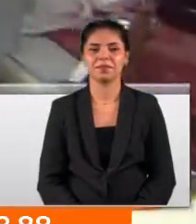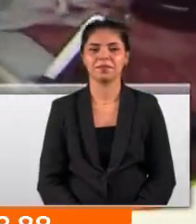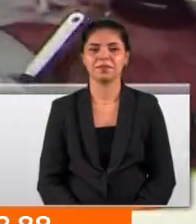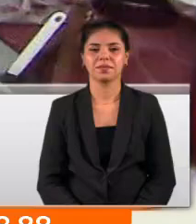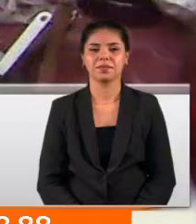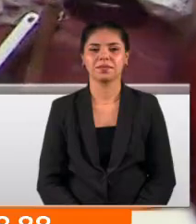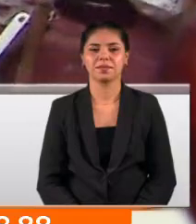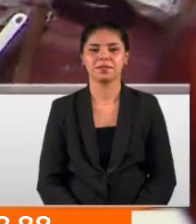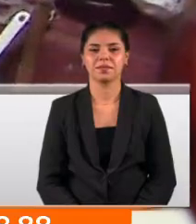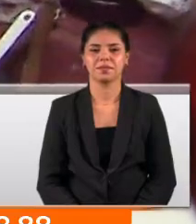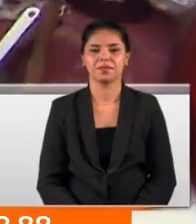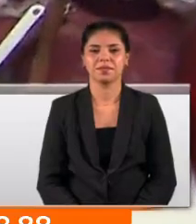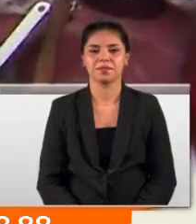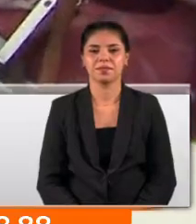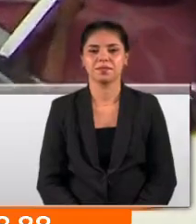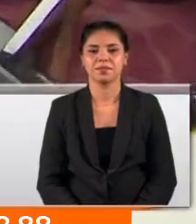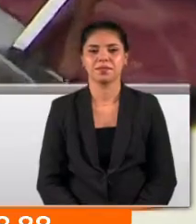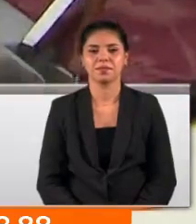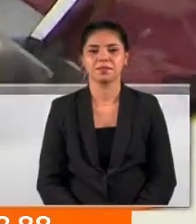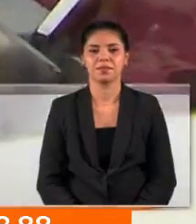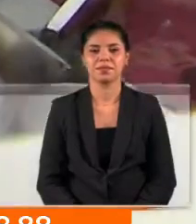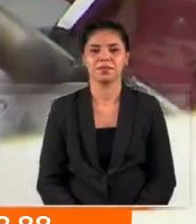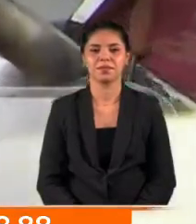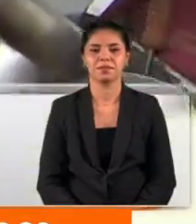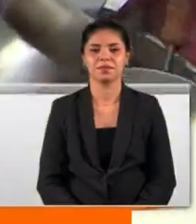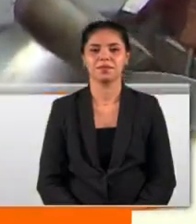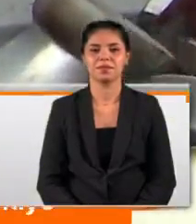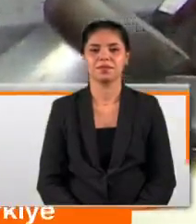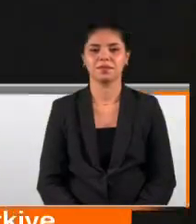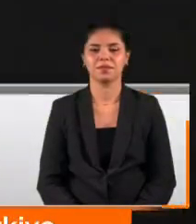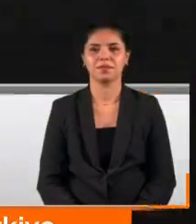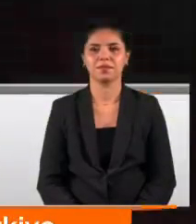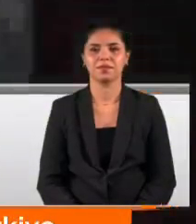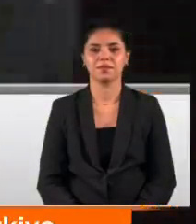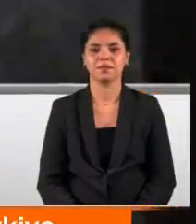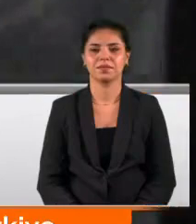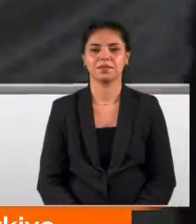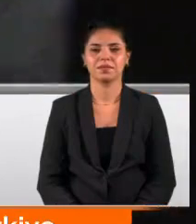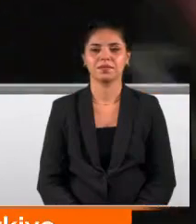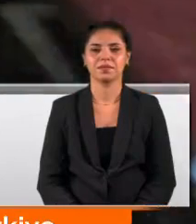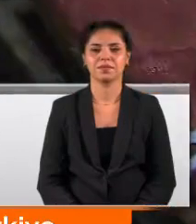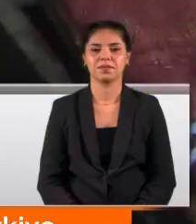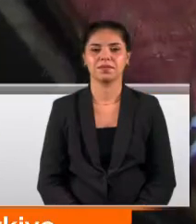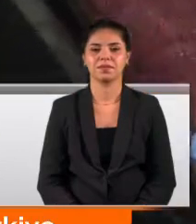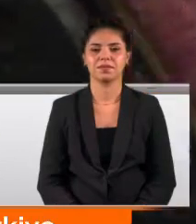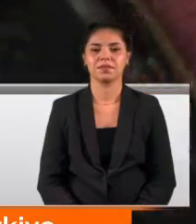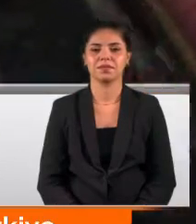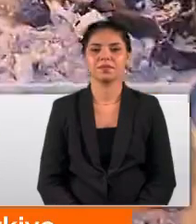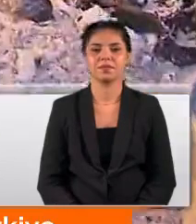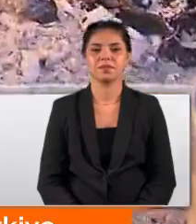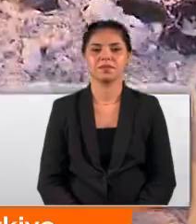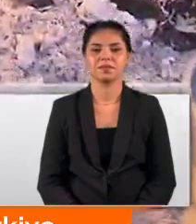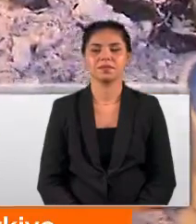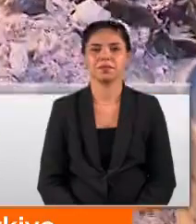Bakır kazan, altında odunlarım var, içinde kabuk var. Ama ne kabuğu? İçinde kabuk. Şunu kullanıyorum. Yani bu benim çayın